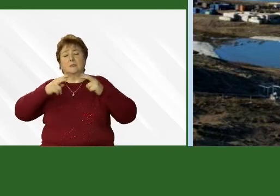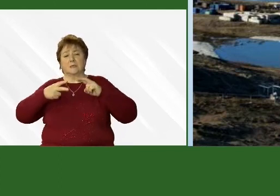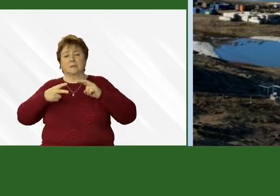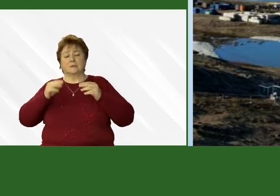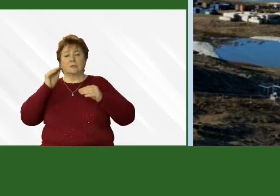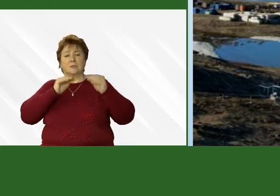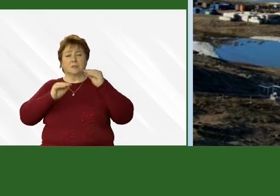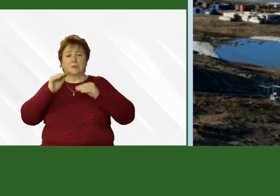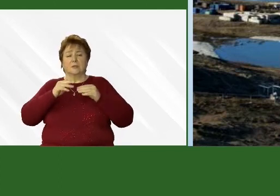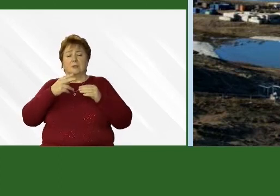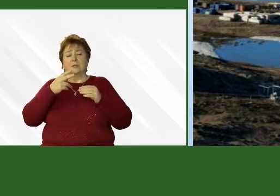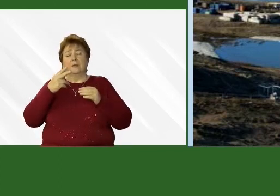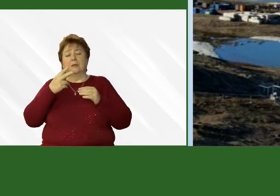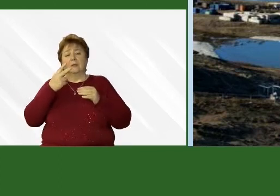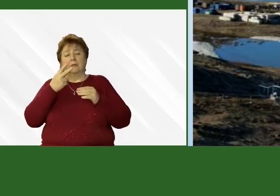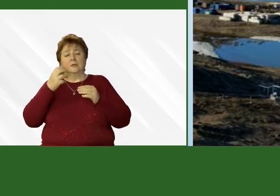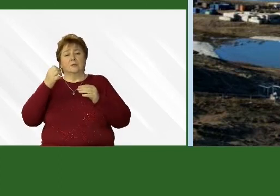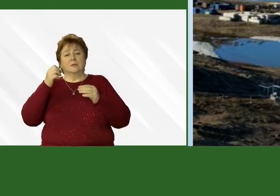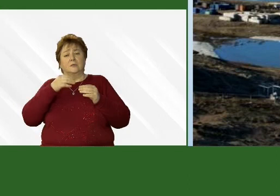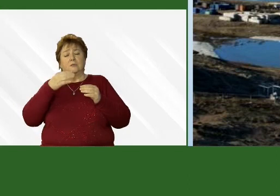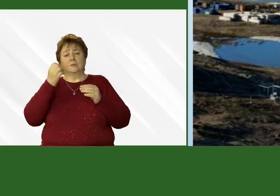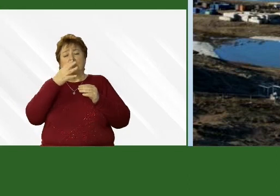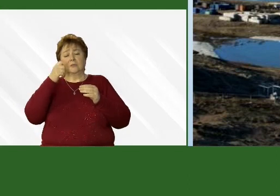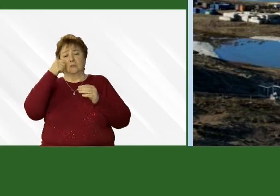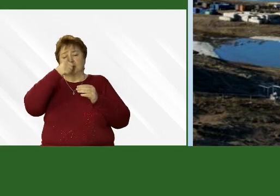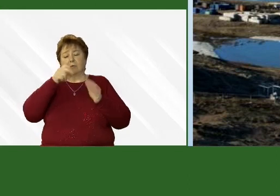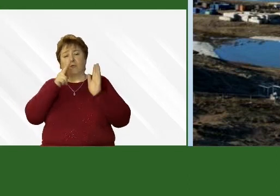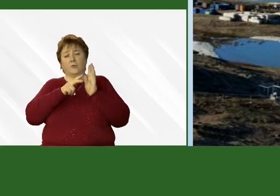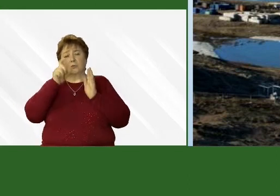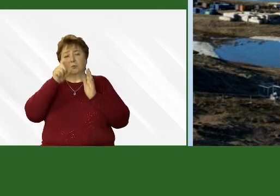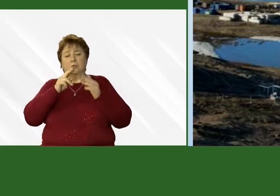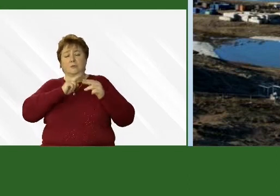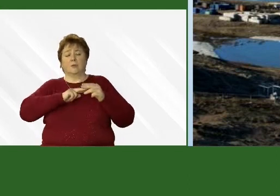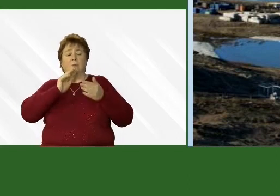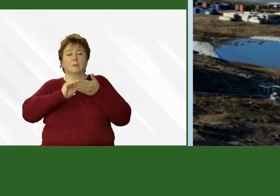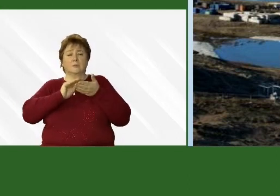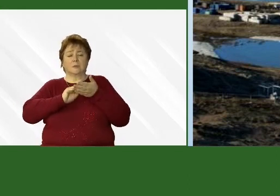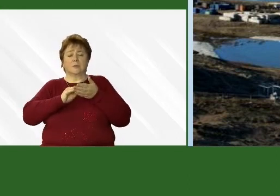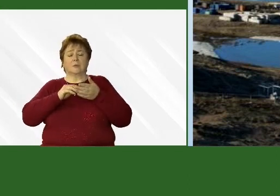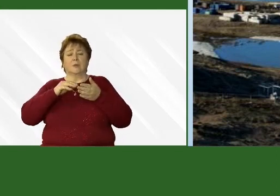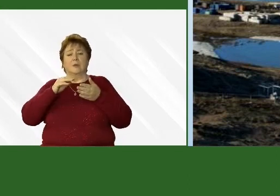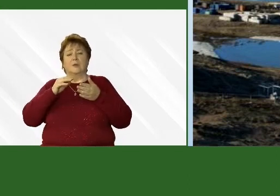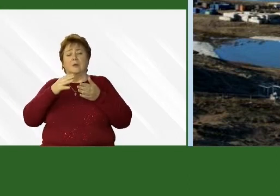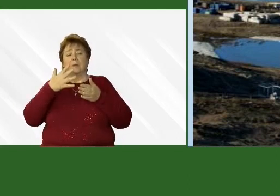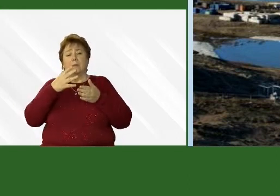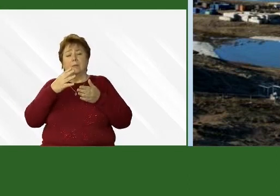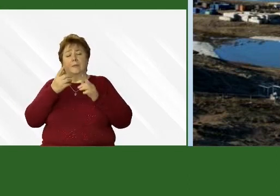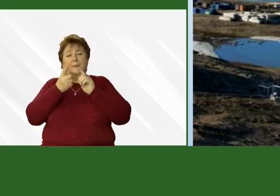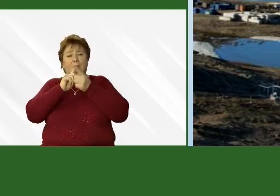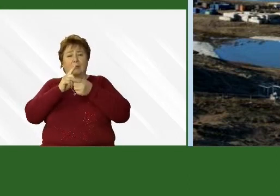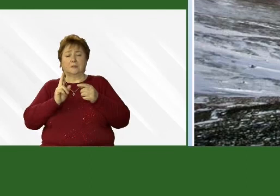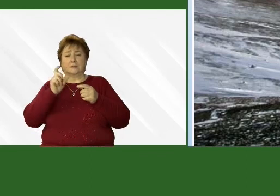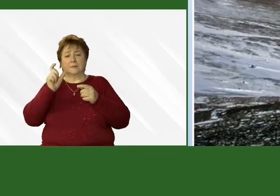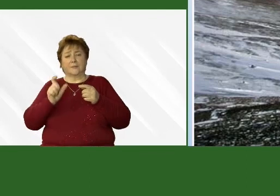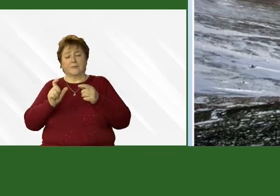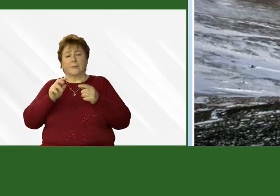По состоянию на 2015 год здесь работает 8 человек круглогодичного состава и 5 сезонных